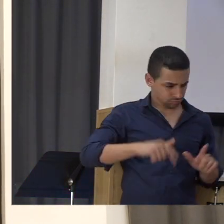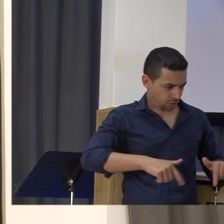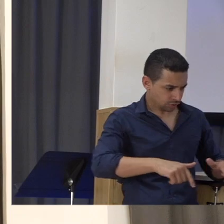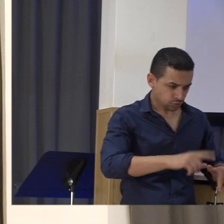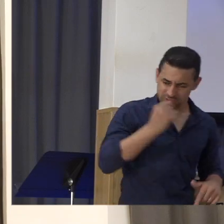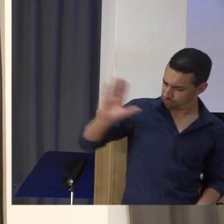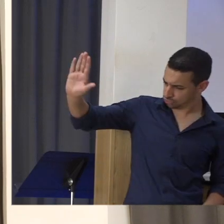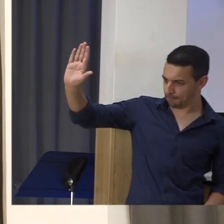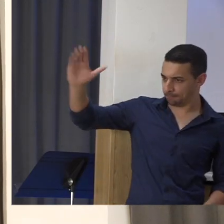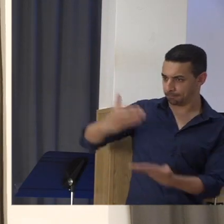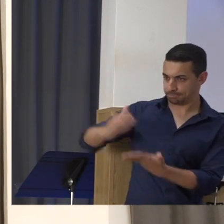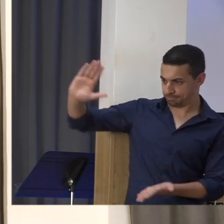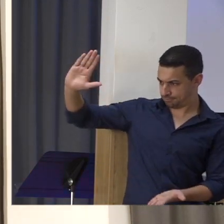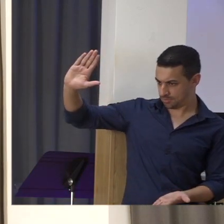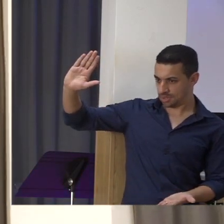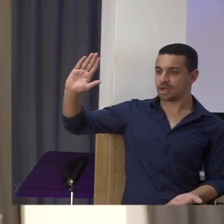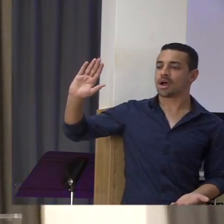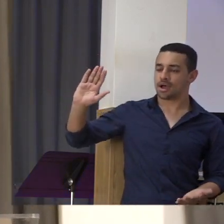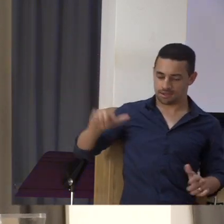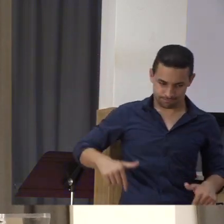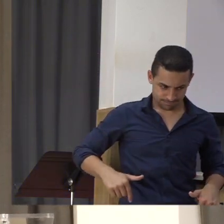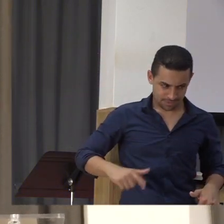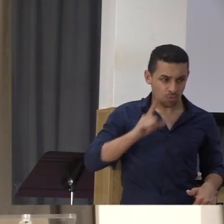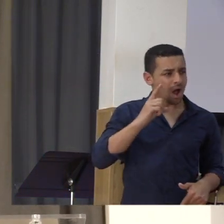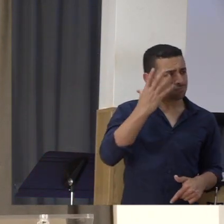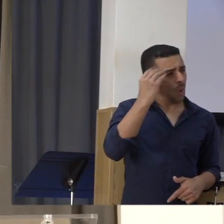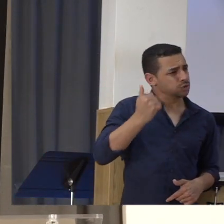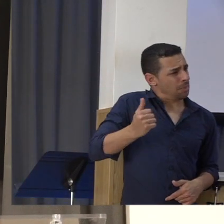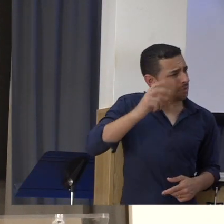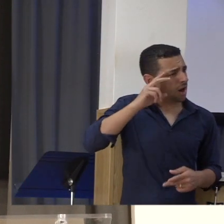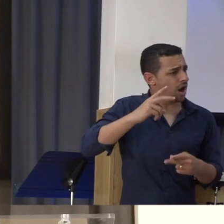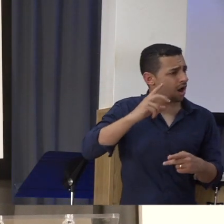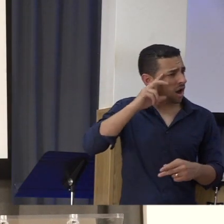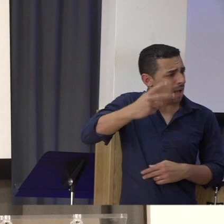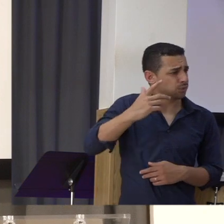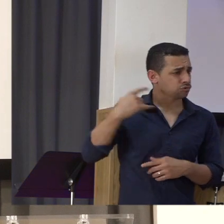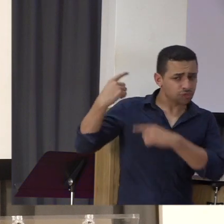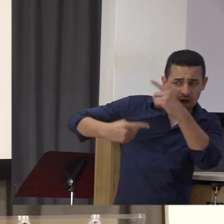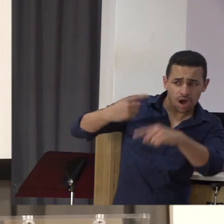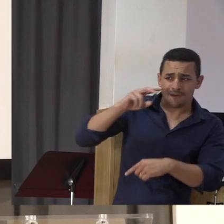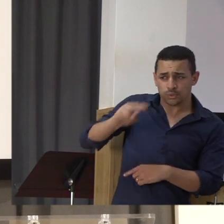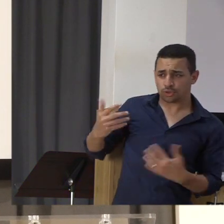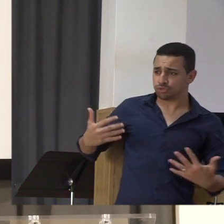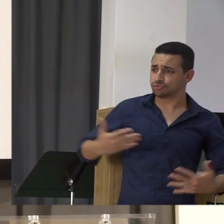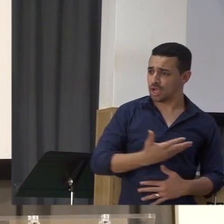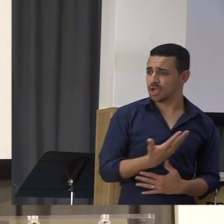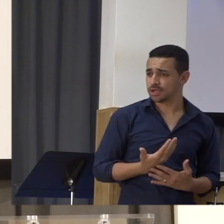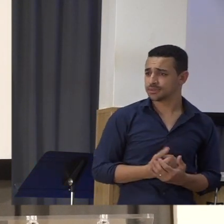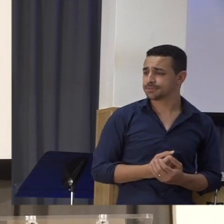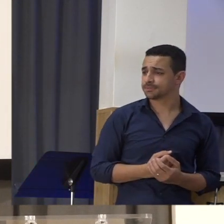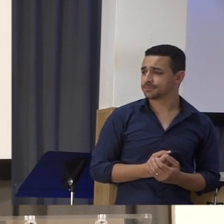arrête-toi. En fait, le surnaturel, Moïse était accoutumé à cela dans la maison de Pharaon. Il l'avait vu.